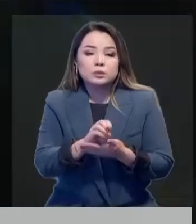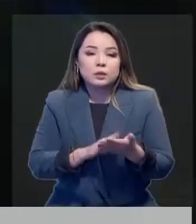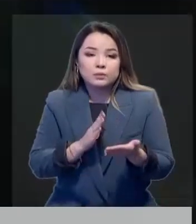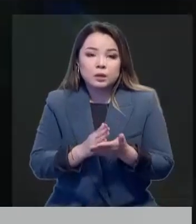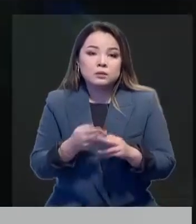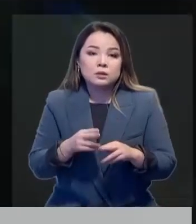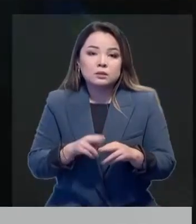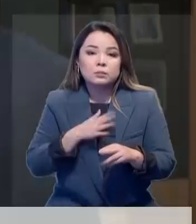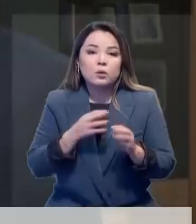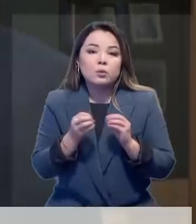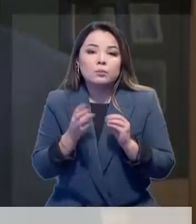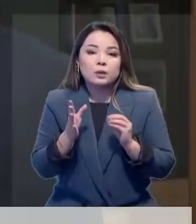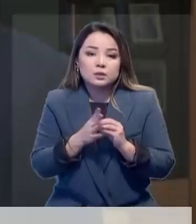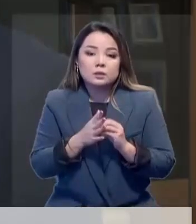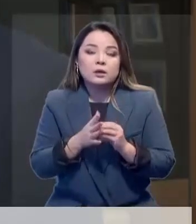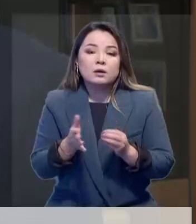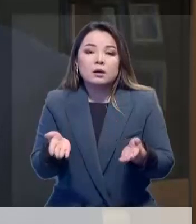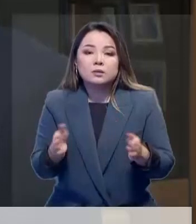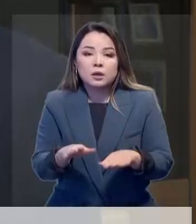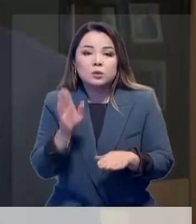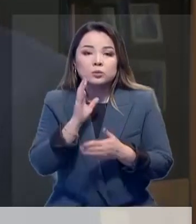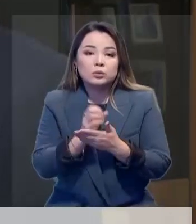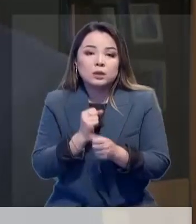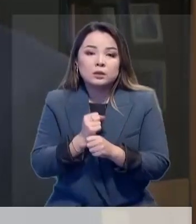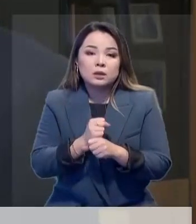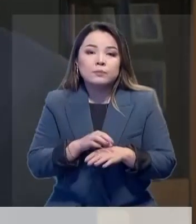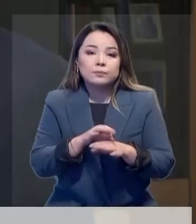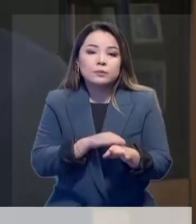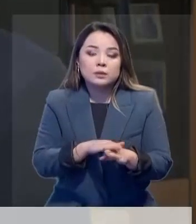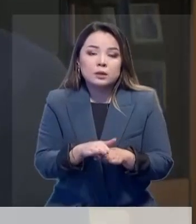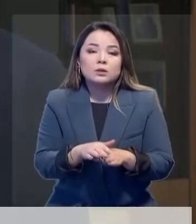жатыр. Біздің 15 бар су қоймаларымыз және